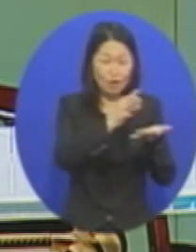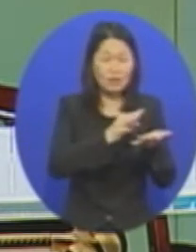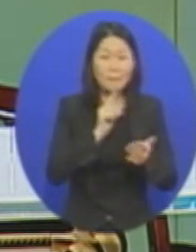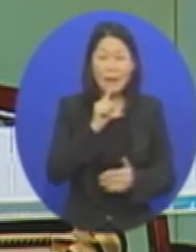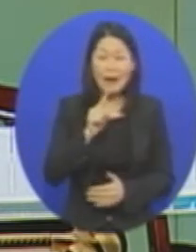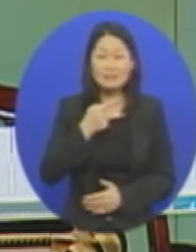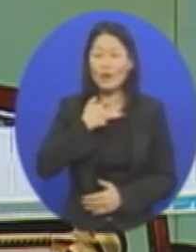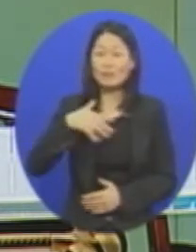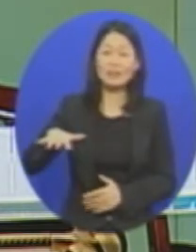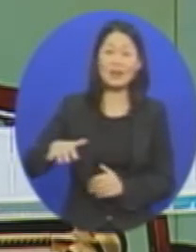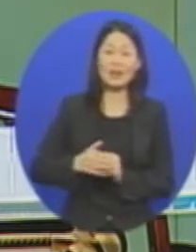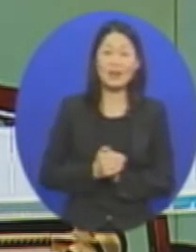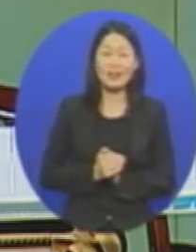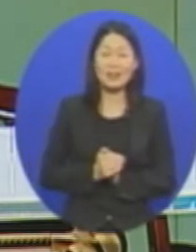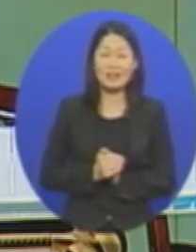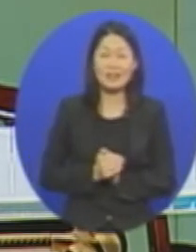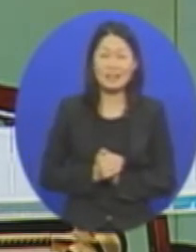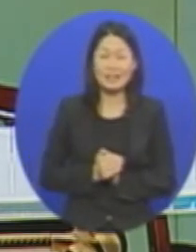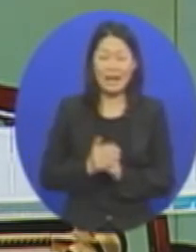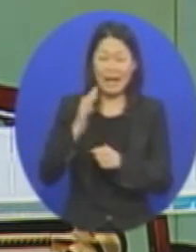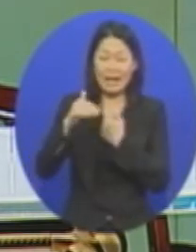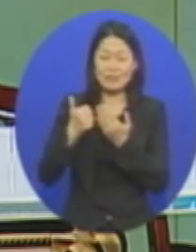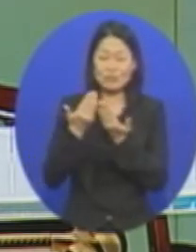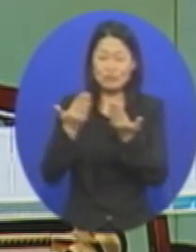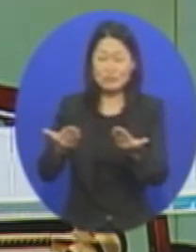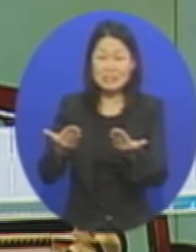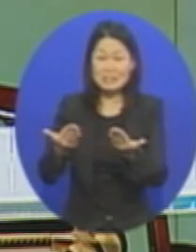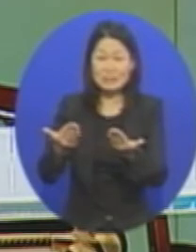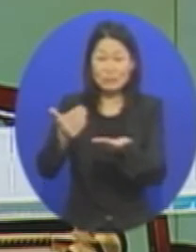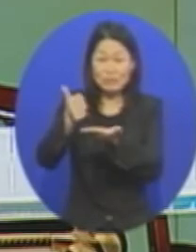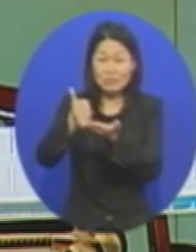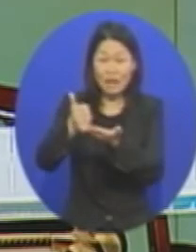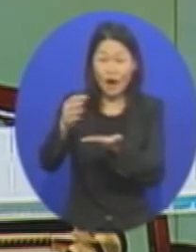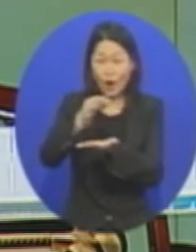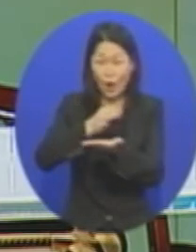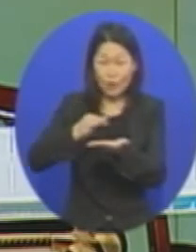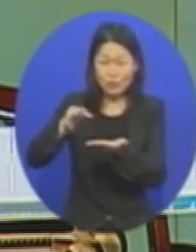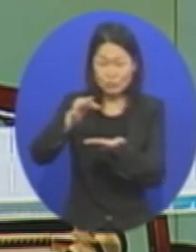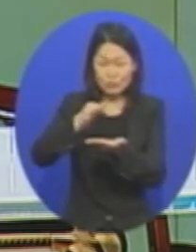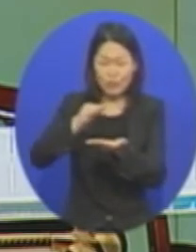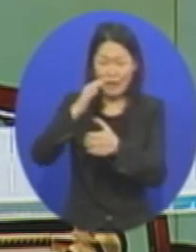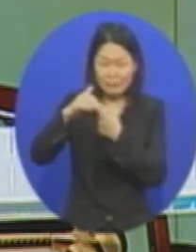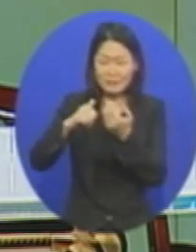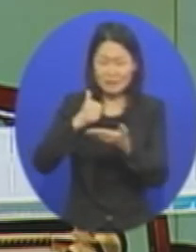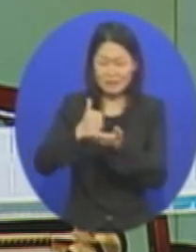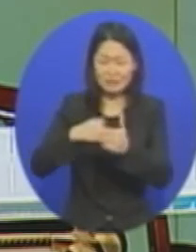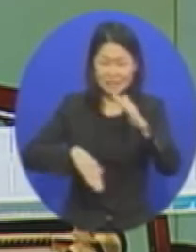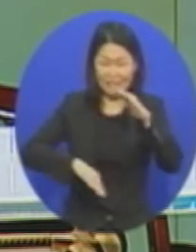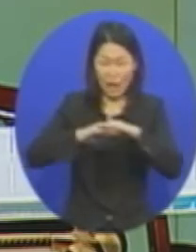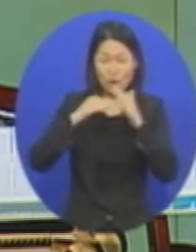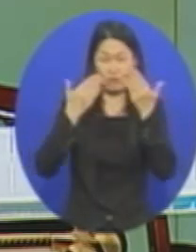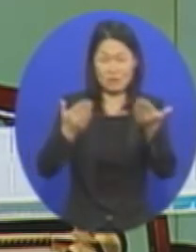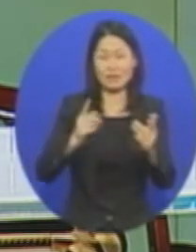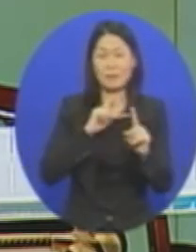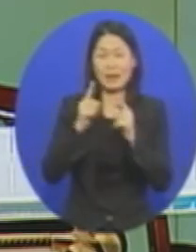했어요 그저 하나님이 마음 주시는 분의 헌금으로 하나님이다 책임지시 겠다고 하셨어